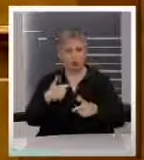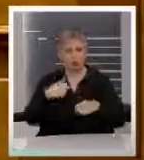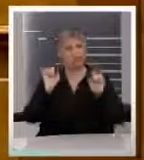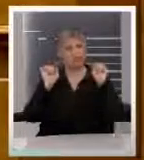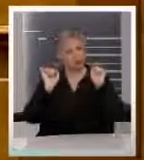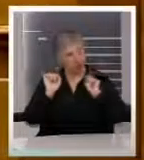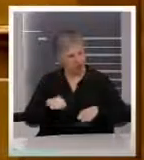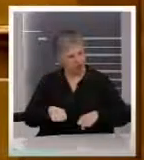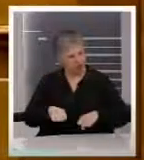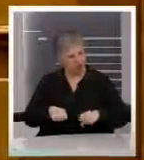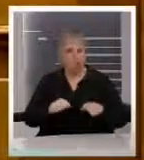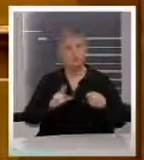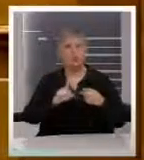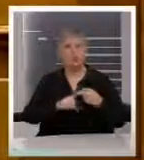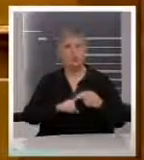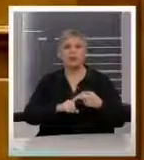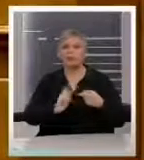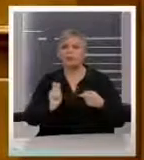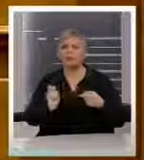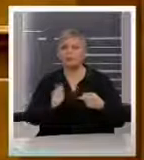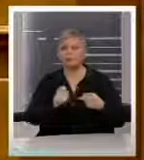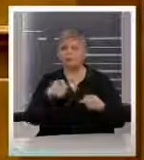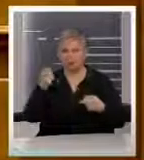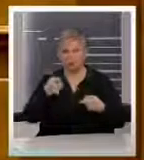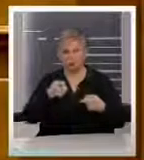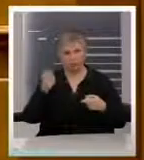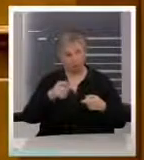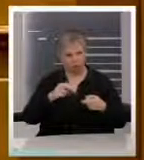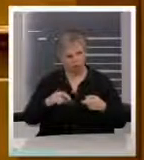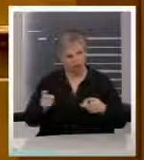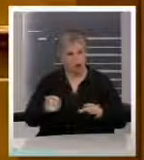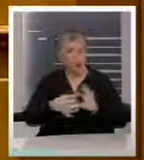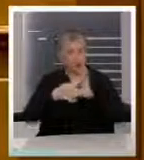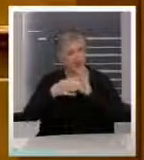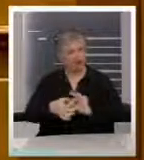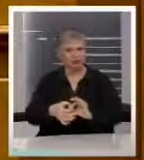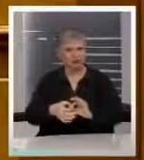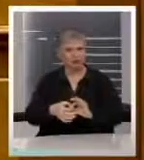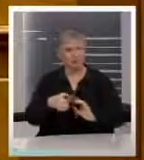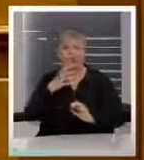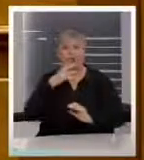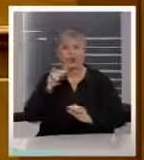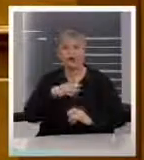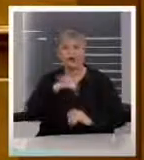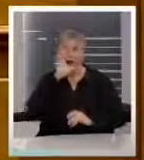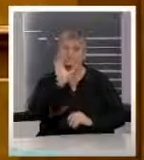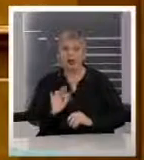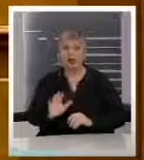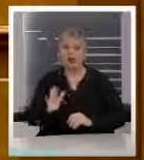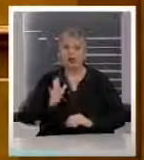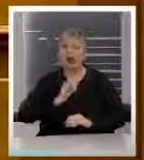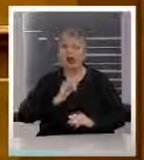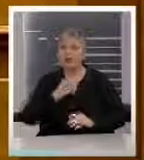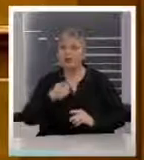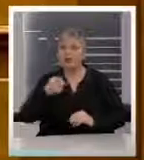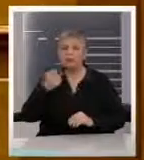Όσον αφορά το πρώτο, το κάναμε πράξη. Και θα συνεχίσουμε να το κάνουμε πράξη, γιατί πράγματι το μεγαλύτερο μέρος του ελληνικού λαού υποφέρει ακόμα